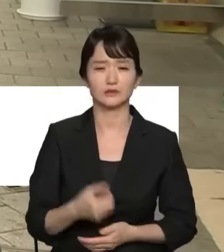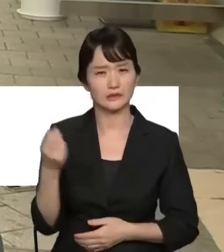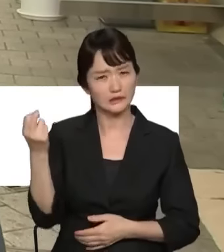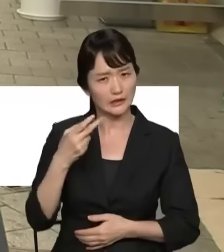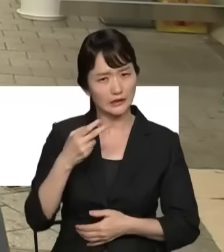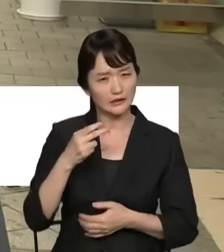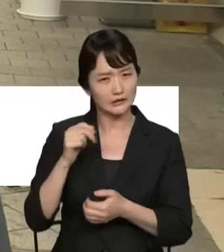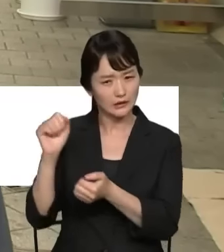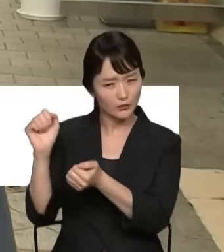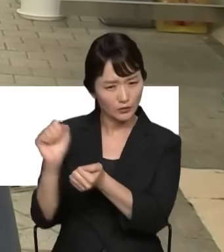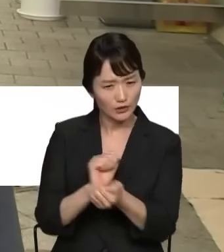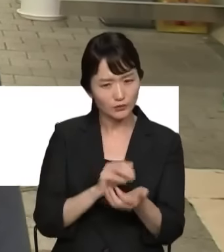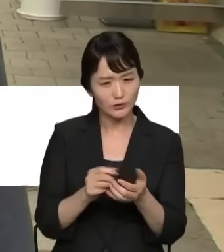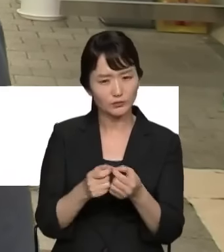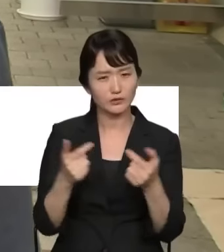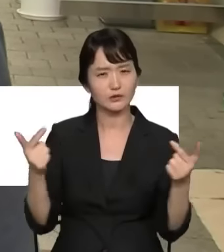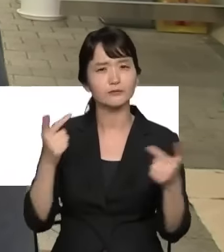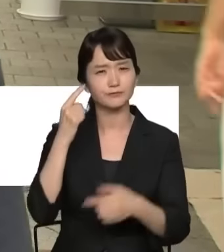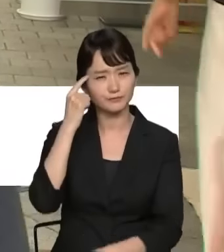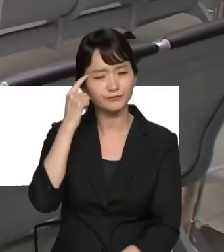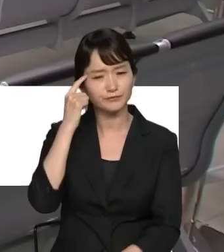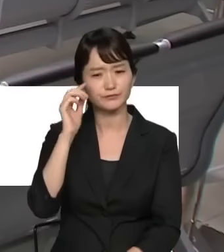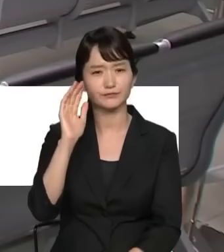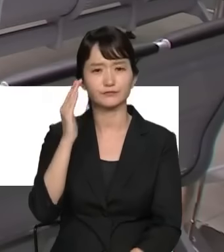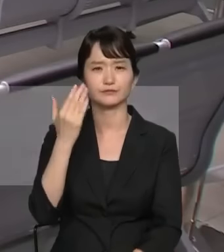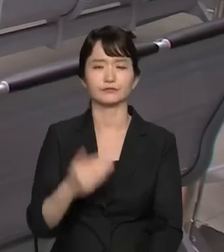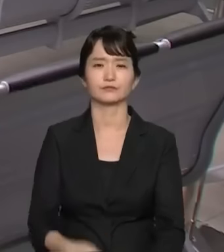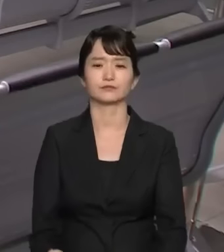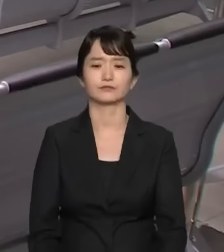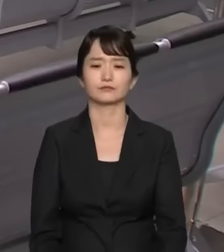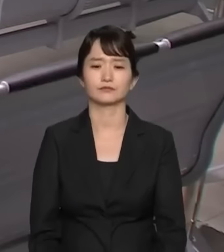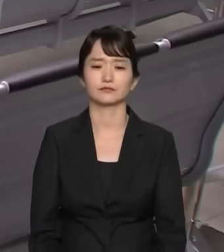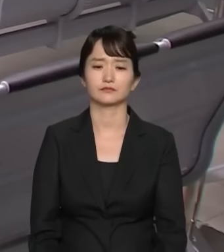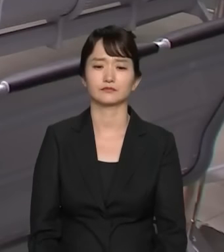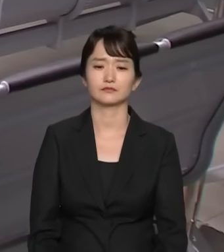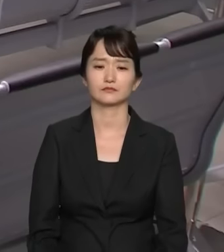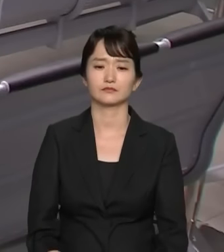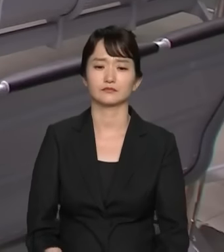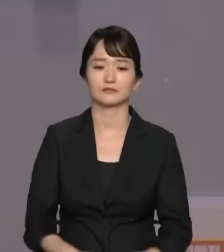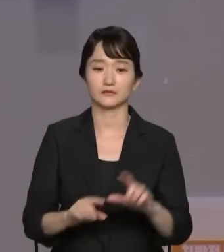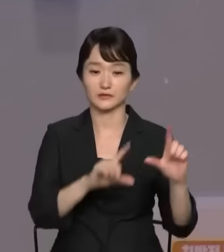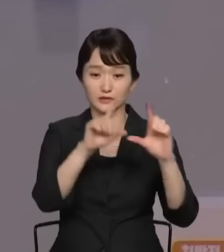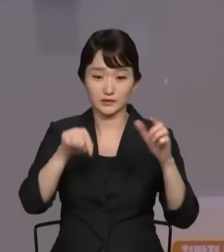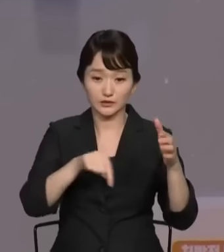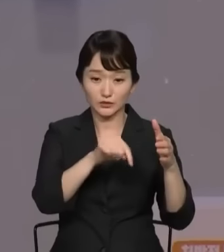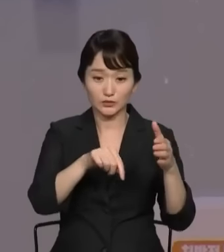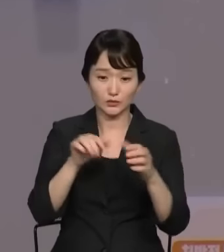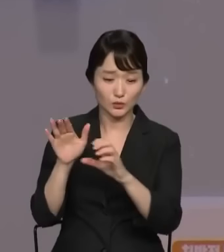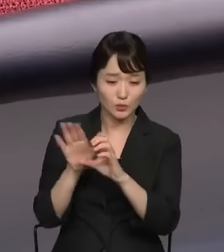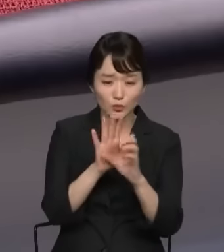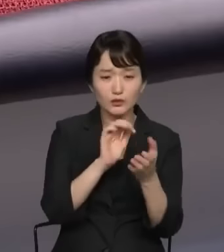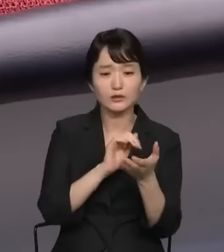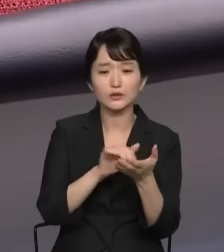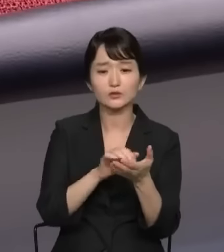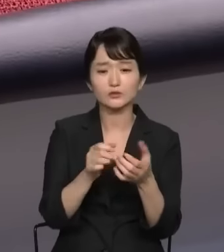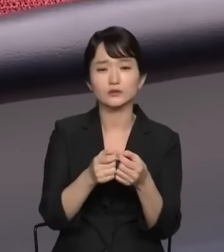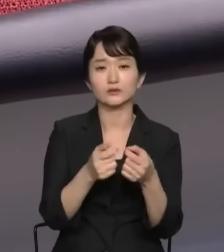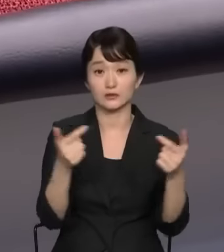재유행는게 아닌가 좀 그런 생각도 좀 들고 실제 생활 하수 속 코로나 바이러스 농도는 빠르게 짙어지고